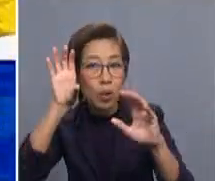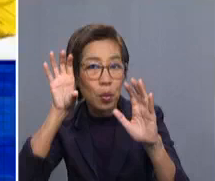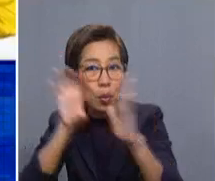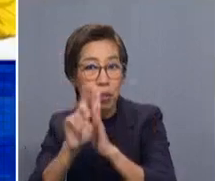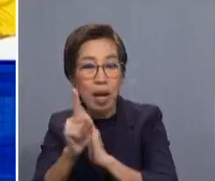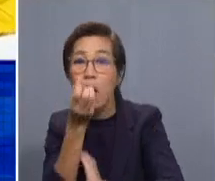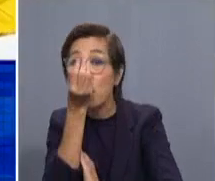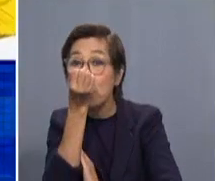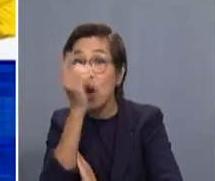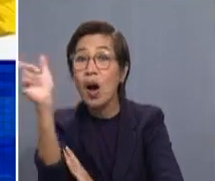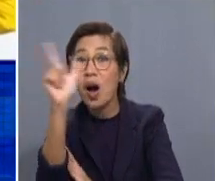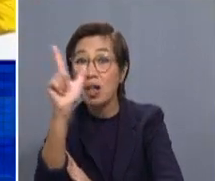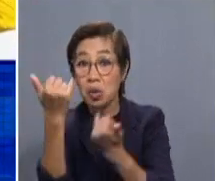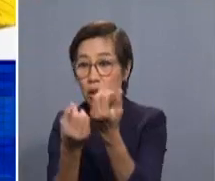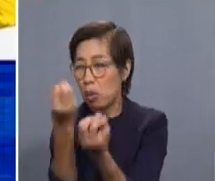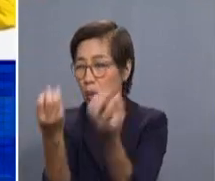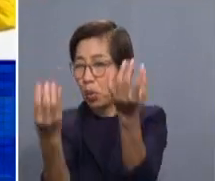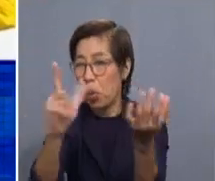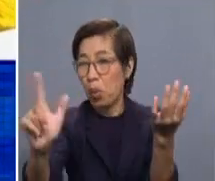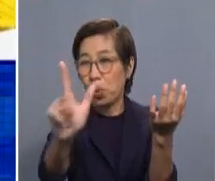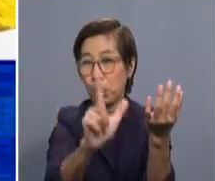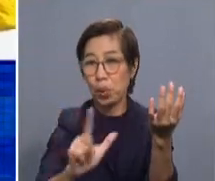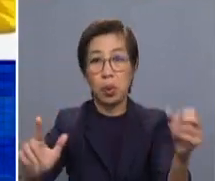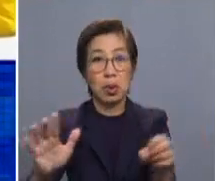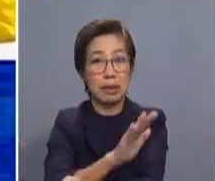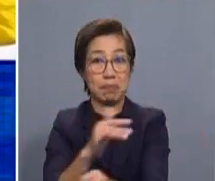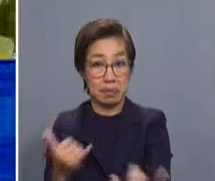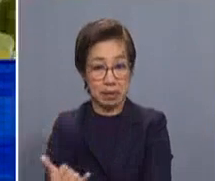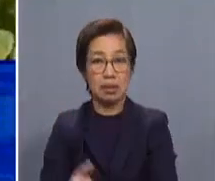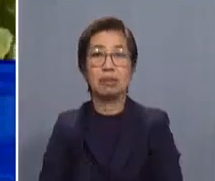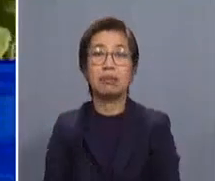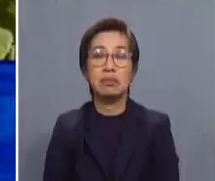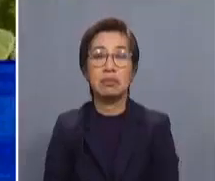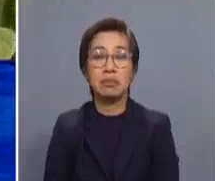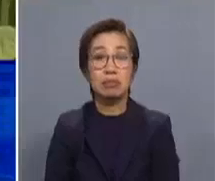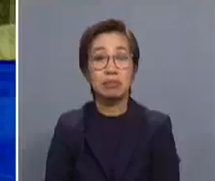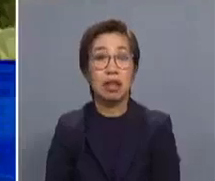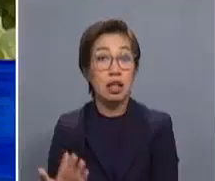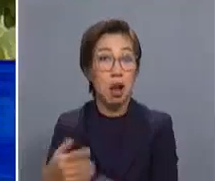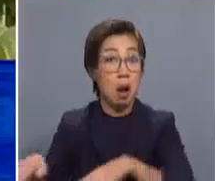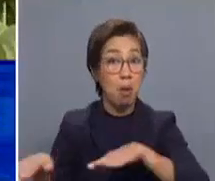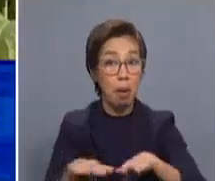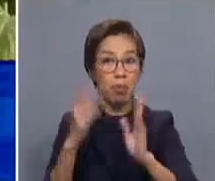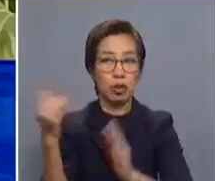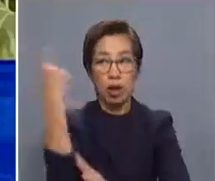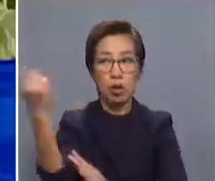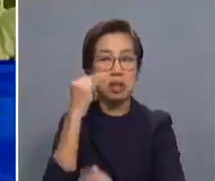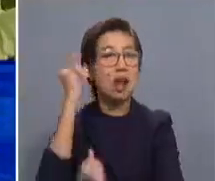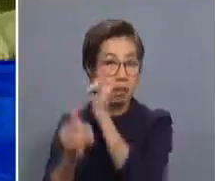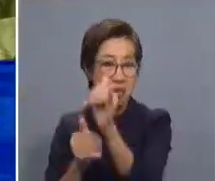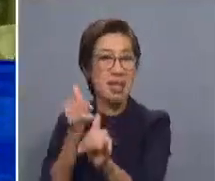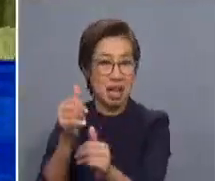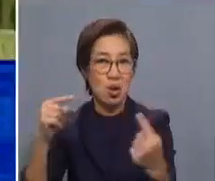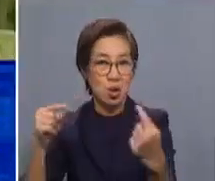ตะวันที่กำลังบานสะพรั่งเหลือง Alarmสวยงามเต็มท้องทุ่งนะฮะก็ไว้รองรับนักท่องเที่ยวในฤดู